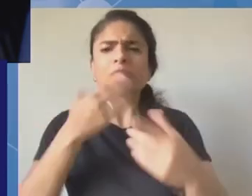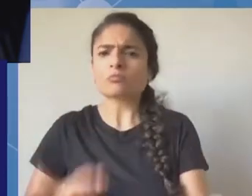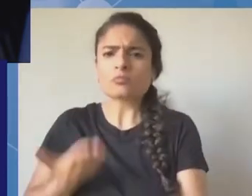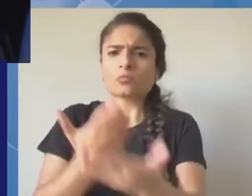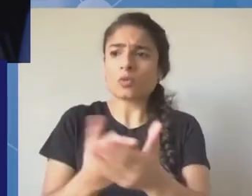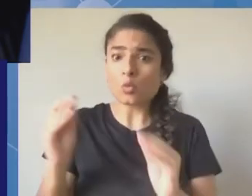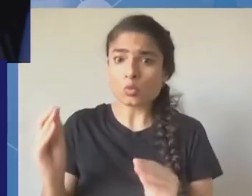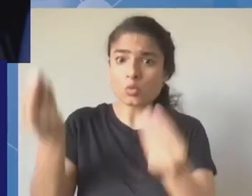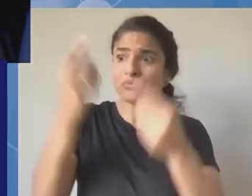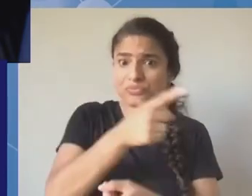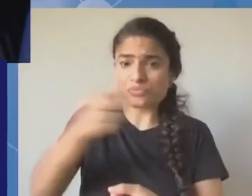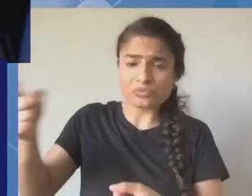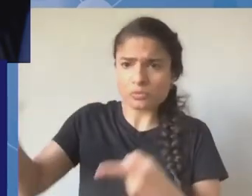于